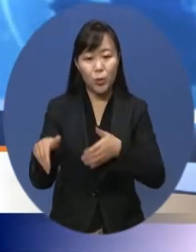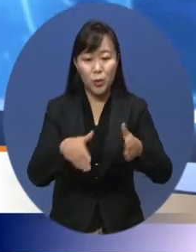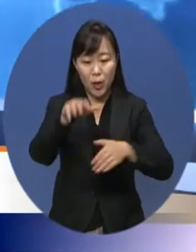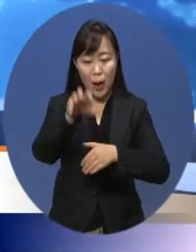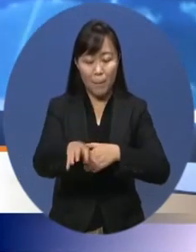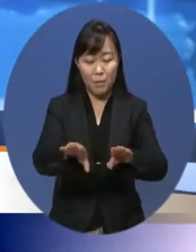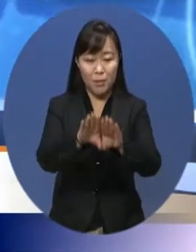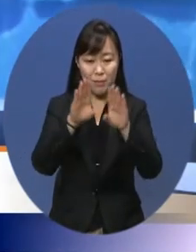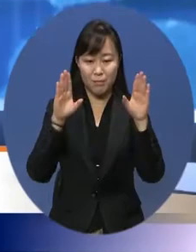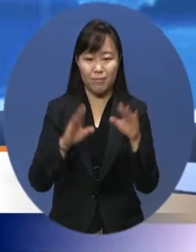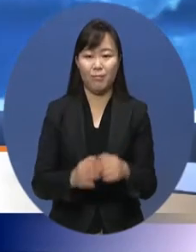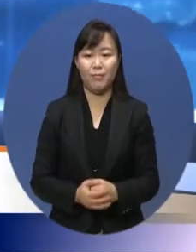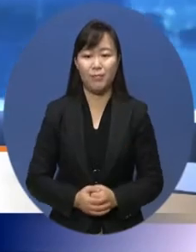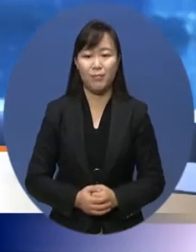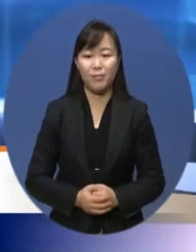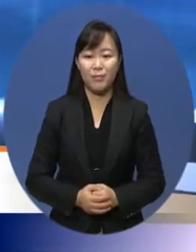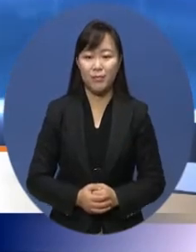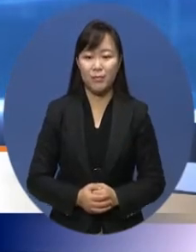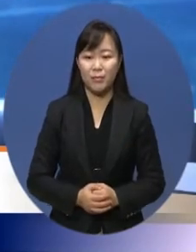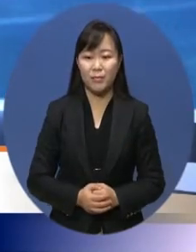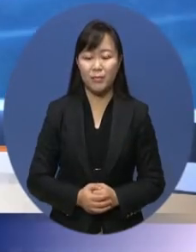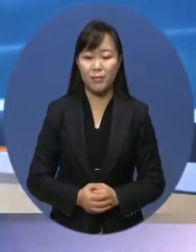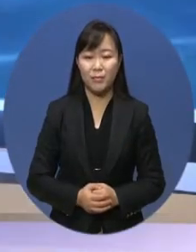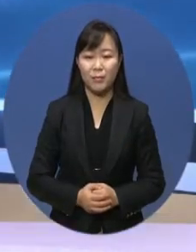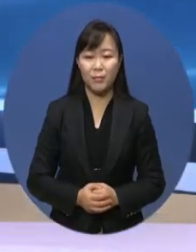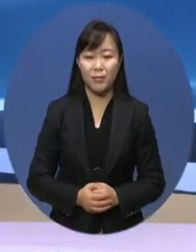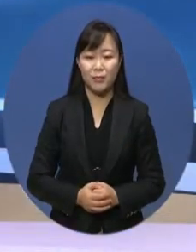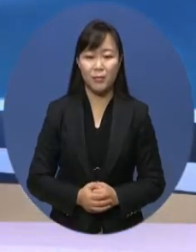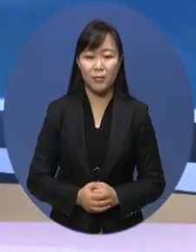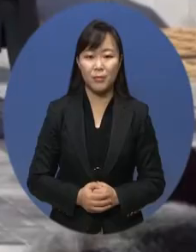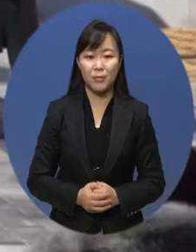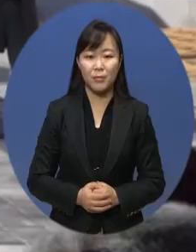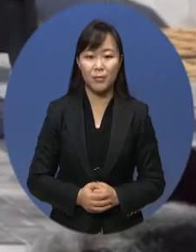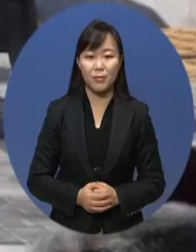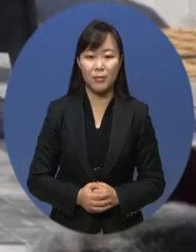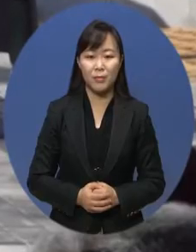열렸습니다. 보도에 임지윤 기자입니다.